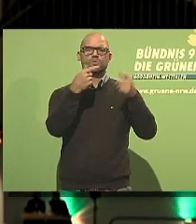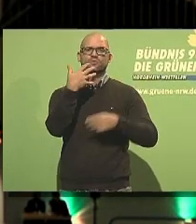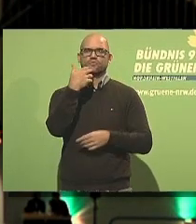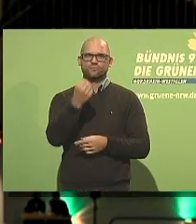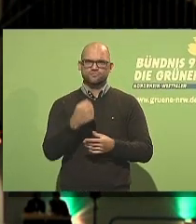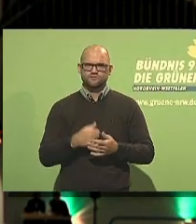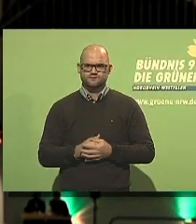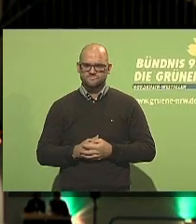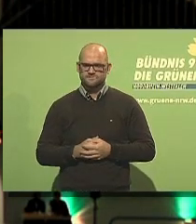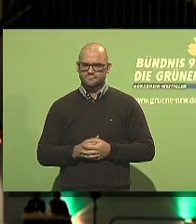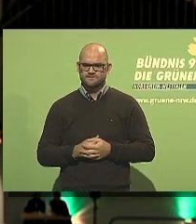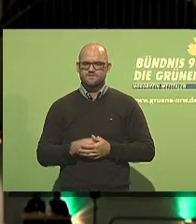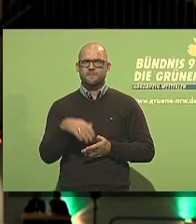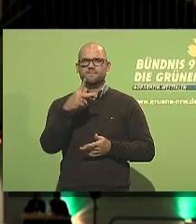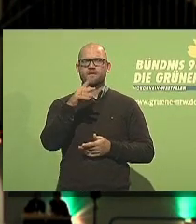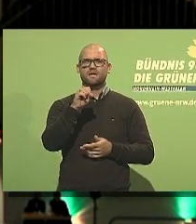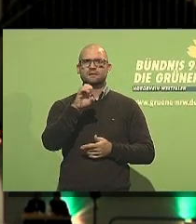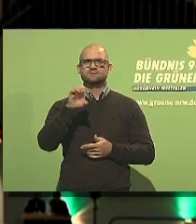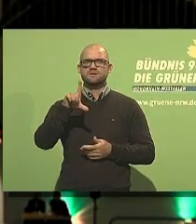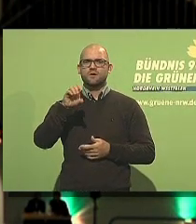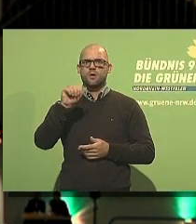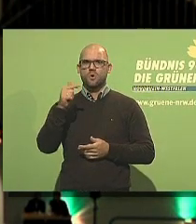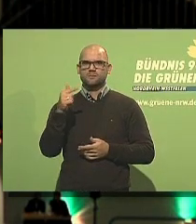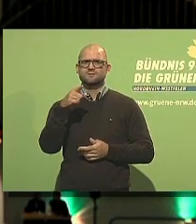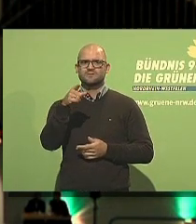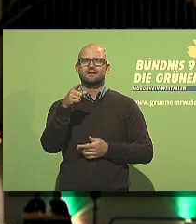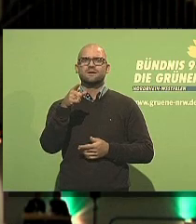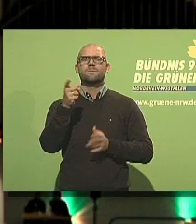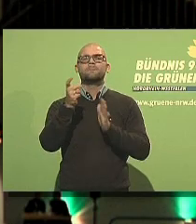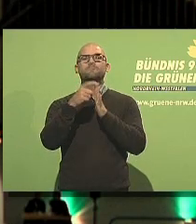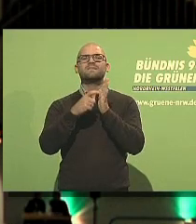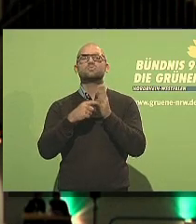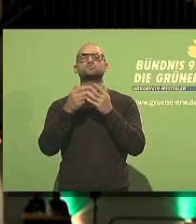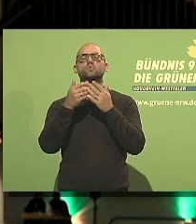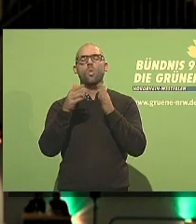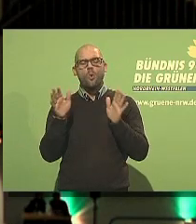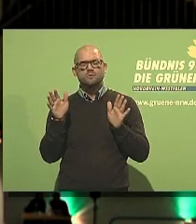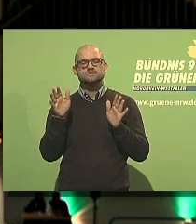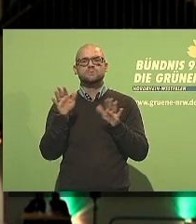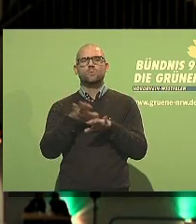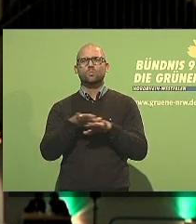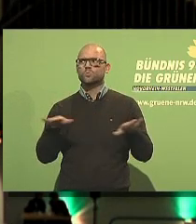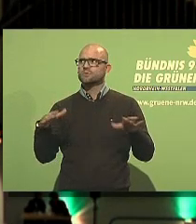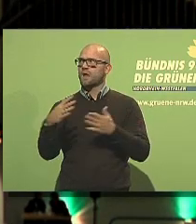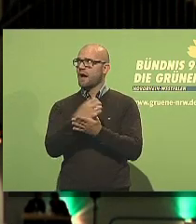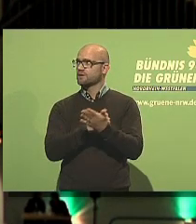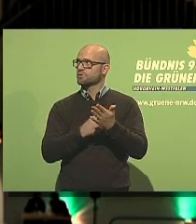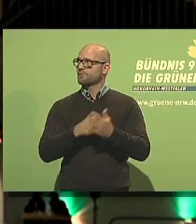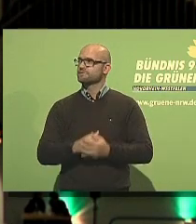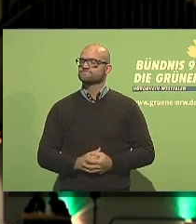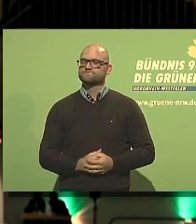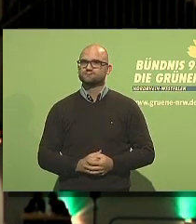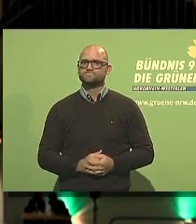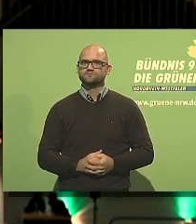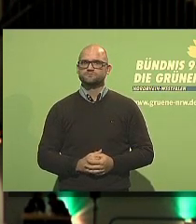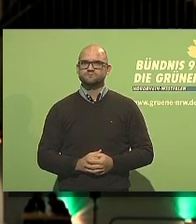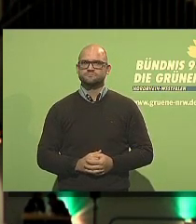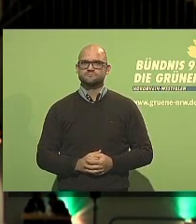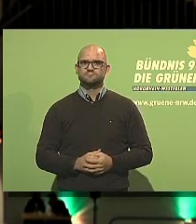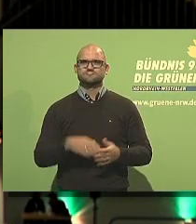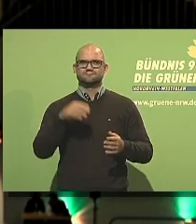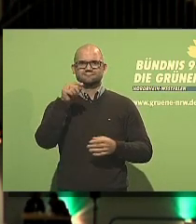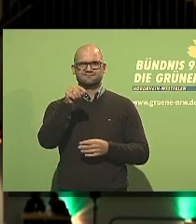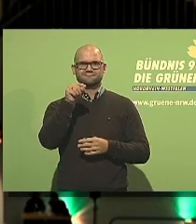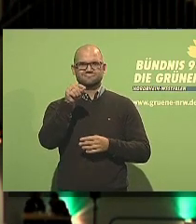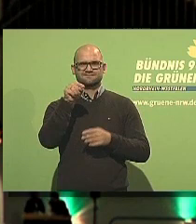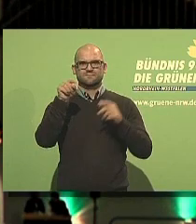Enquete soll auch die Idee des bedingungslosen Grundeinkommens Raum verschafft werden. Mit welcher Fragestellung würdest du diese